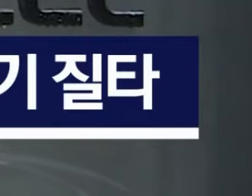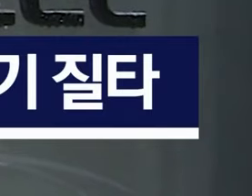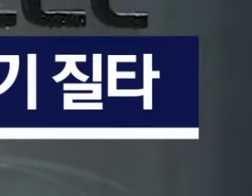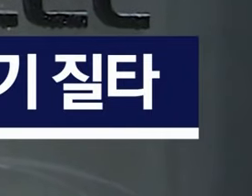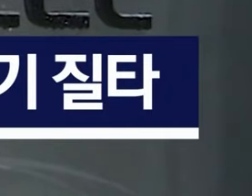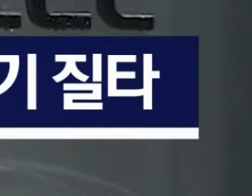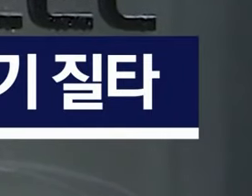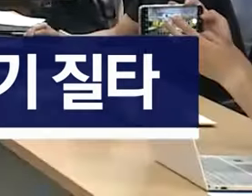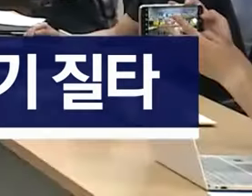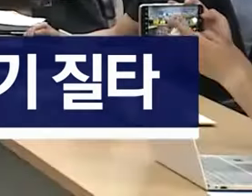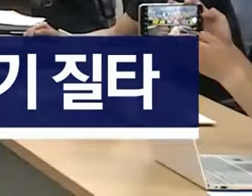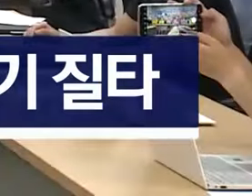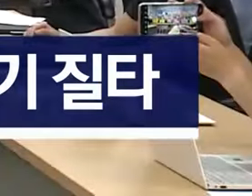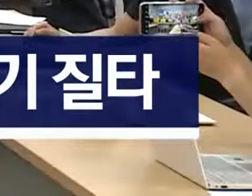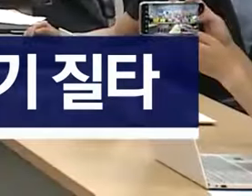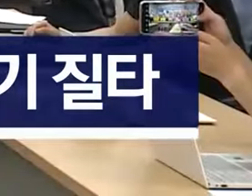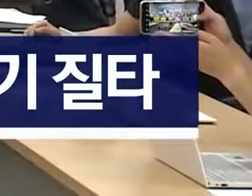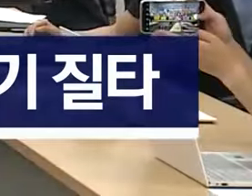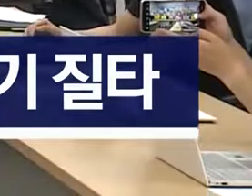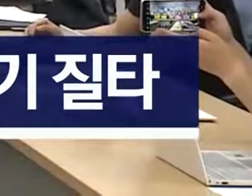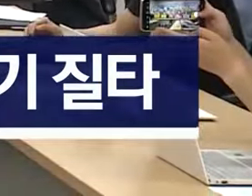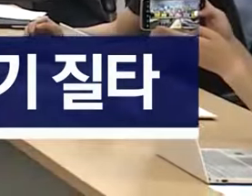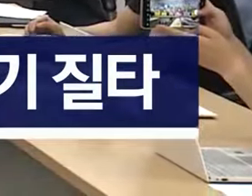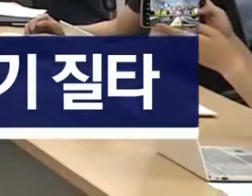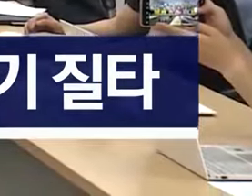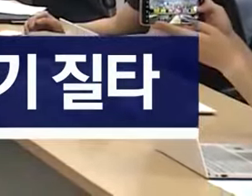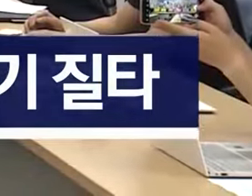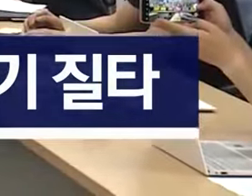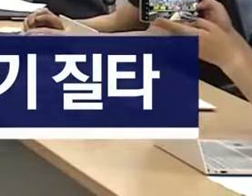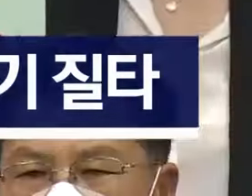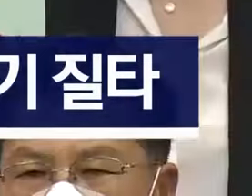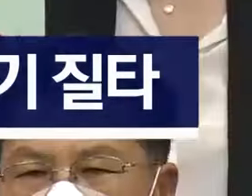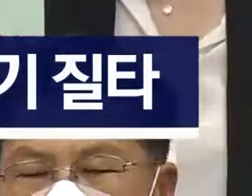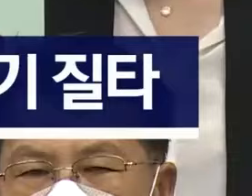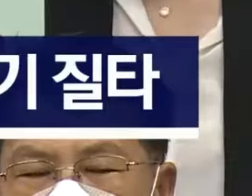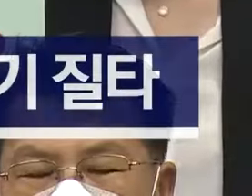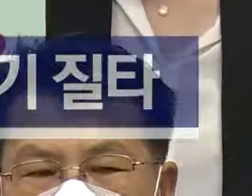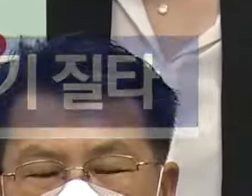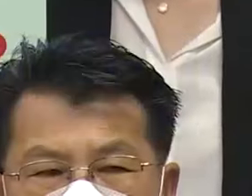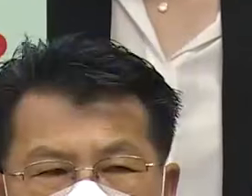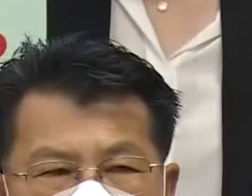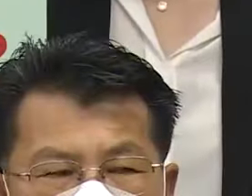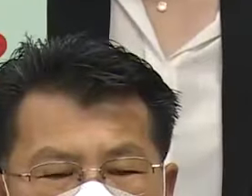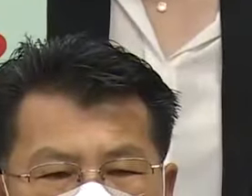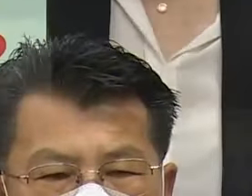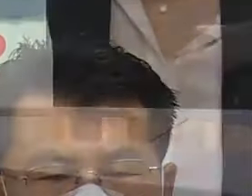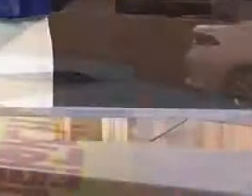측의 시간 끌기로 소송이 지연되면서 질타의 목소리가 높습니다.